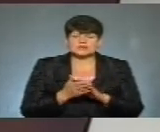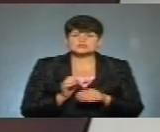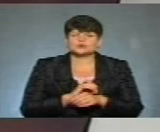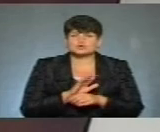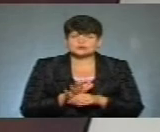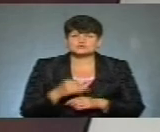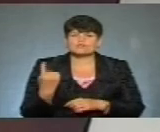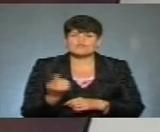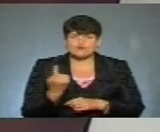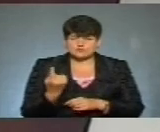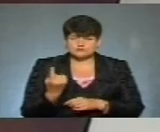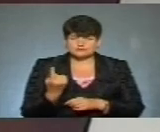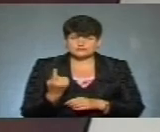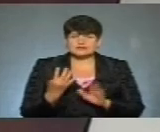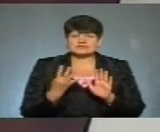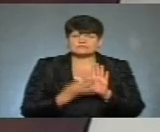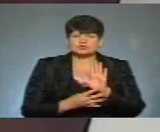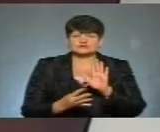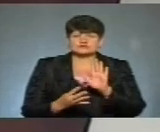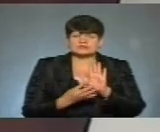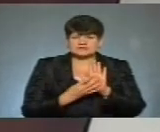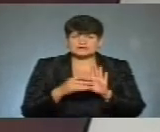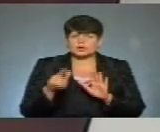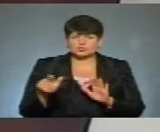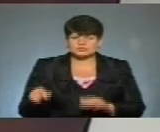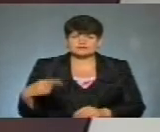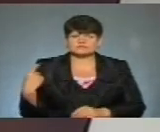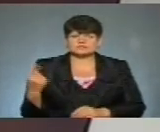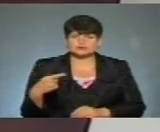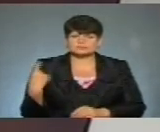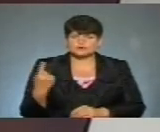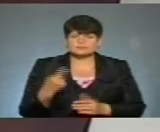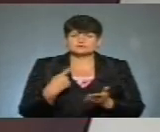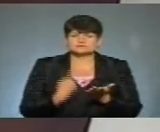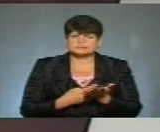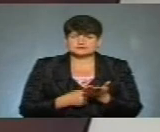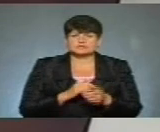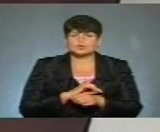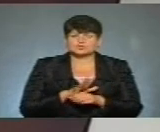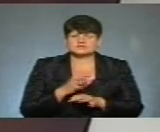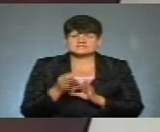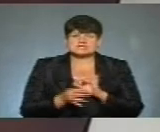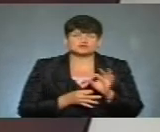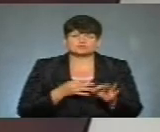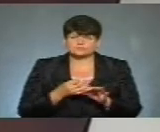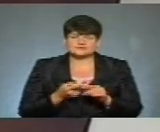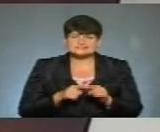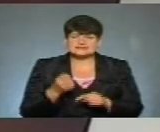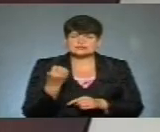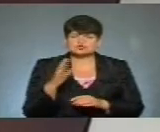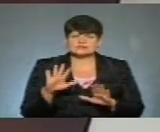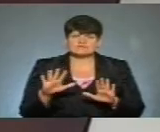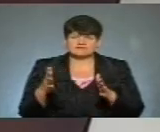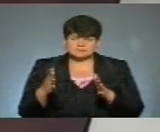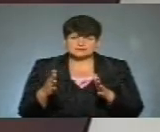коронавірусом в області. У 99 людей на Тернопільщині підтвердили коронавірус за добу. Це на 14